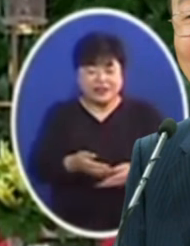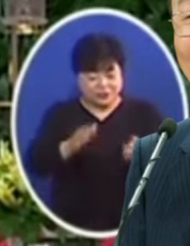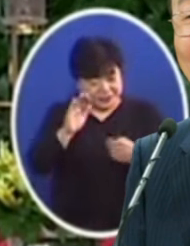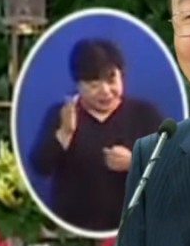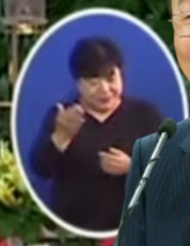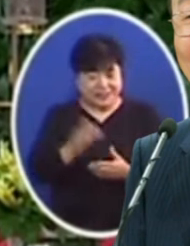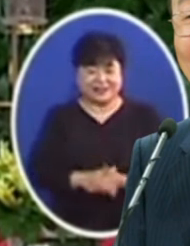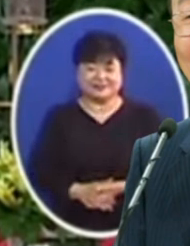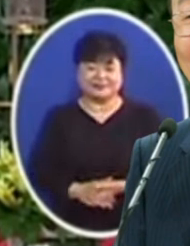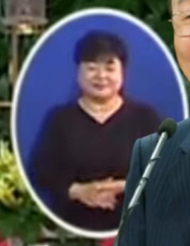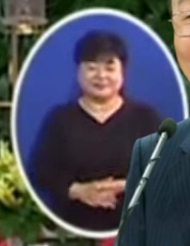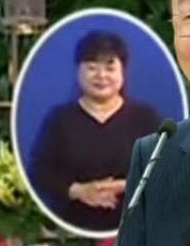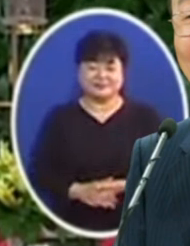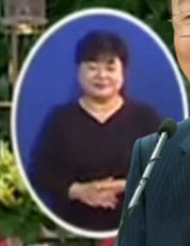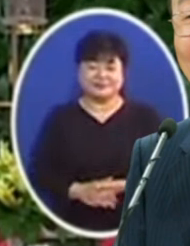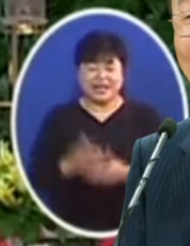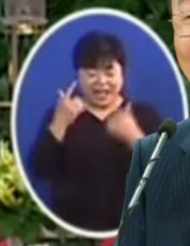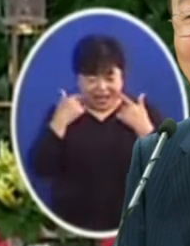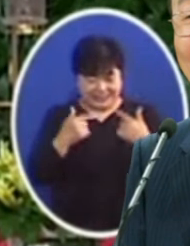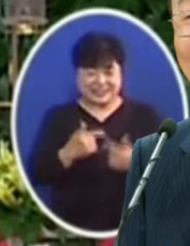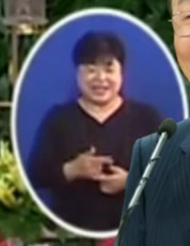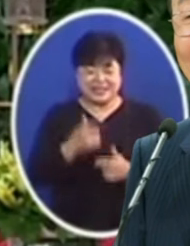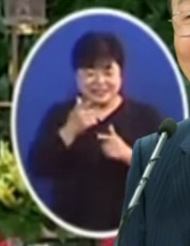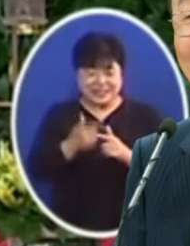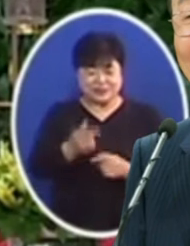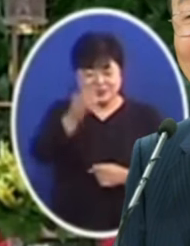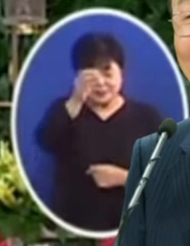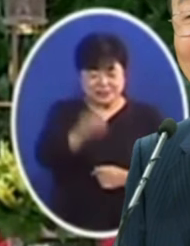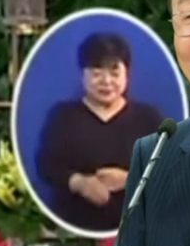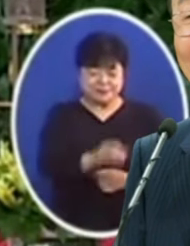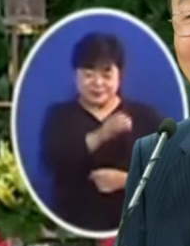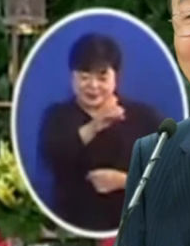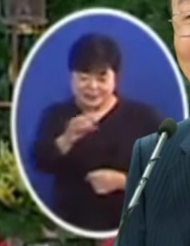것입니다. 여러분은 언제나 예수 십자가